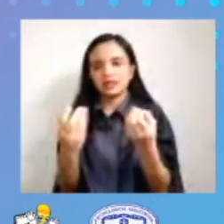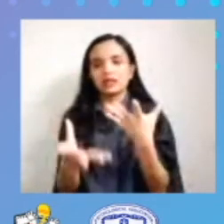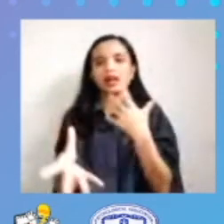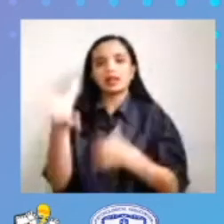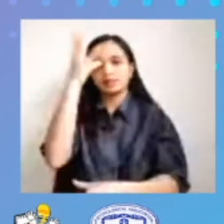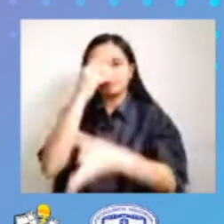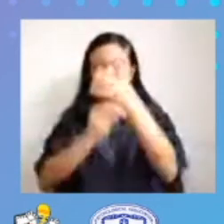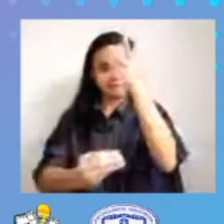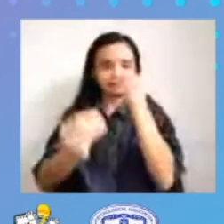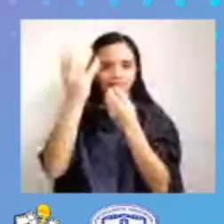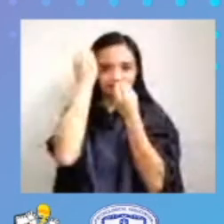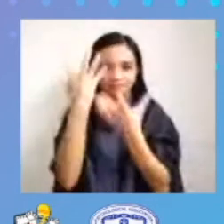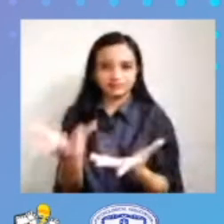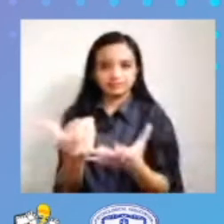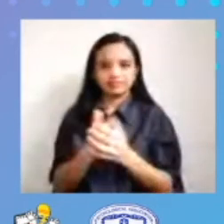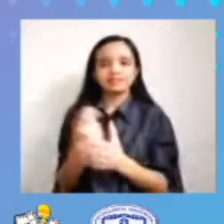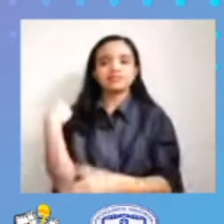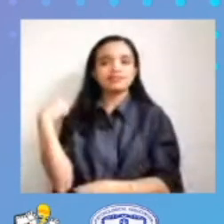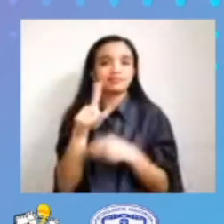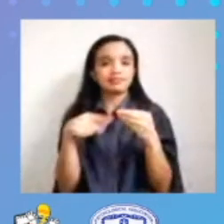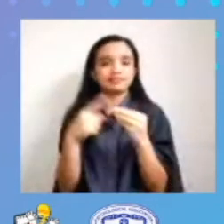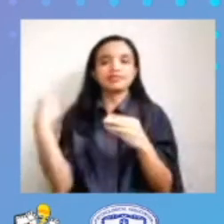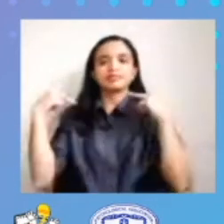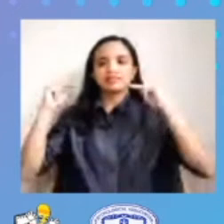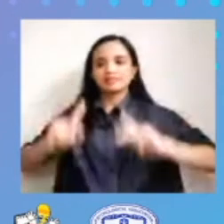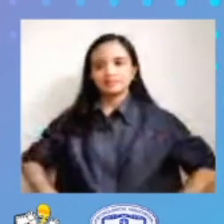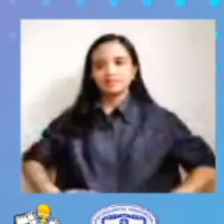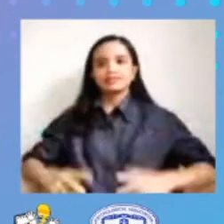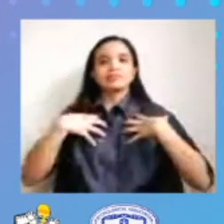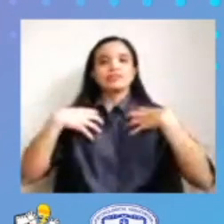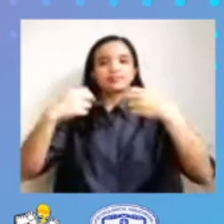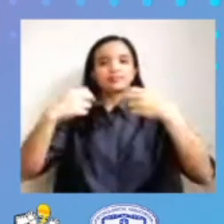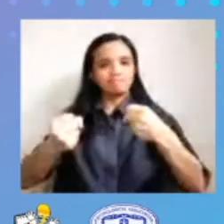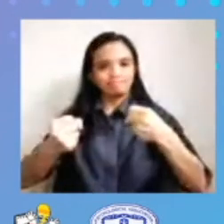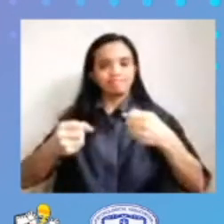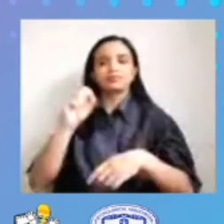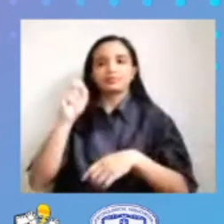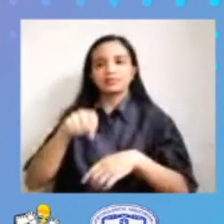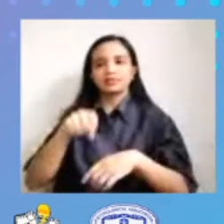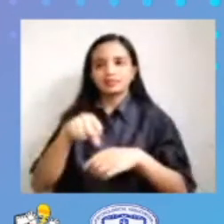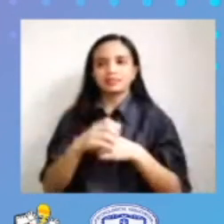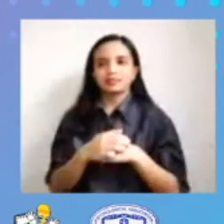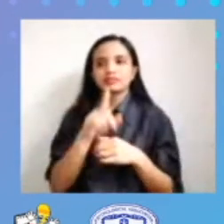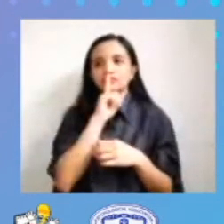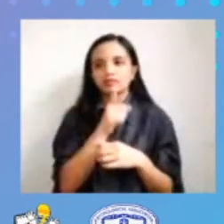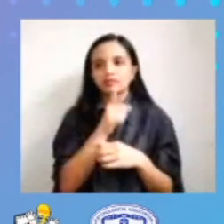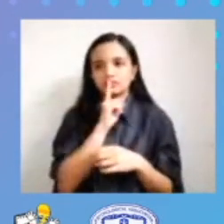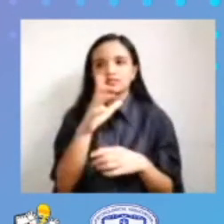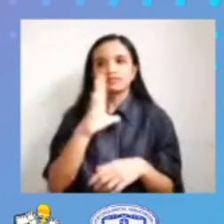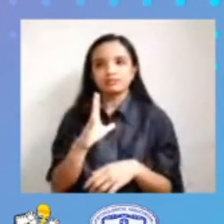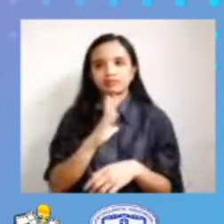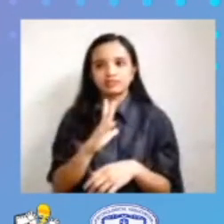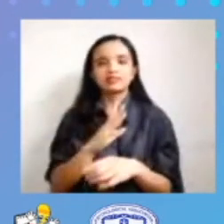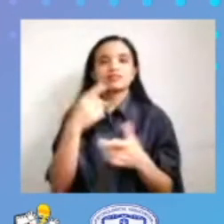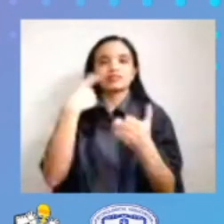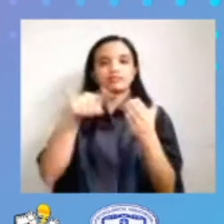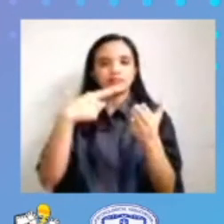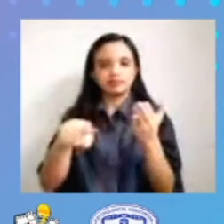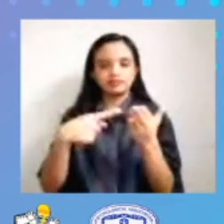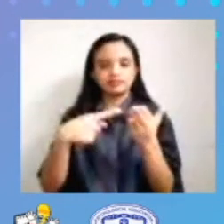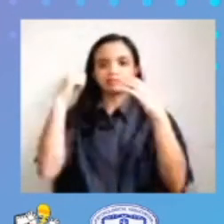be grateful of all the things that happen around you. Be grateful of the smallest thing. Natuto kang magluto, natuto na may